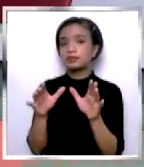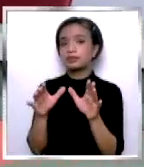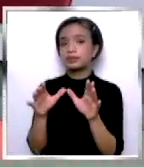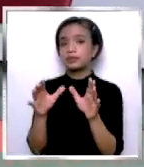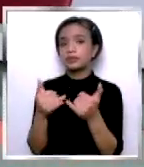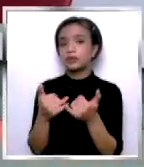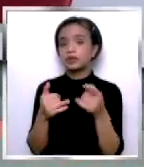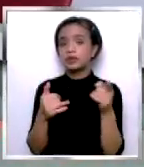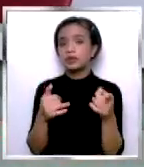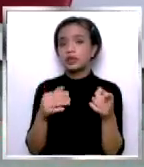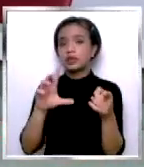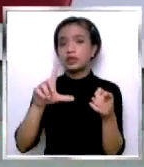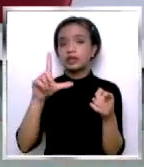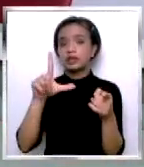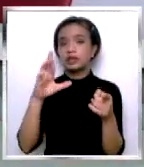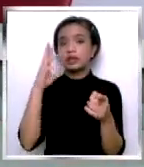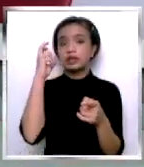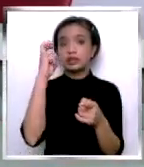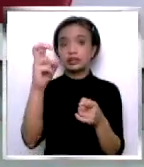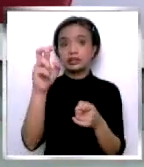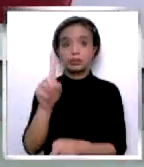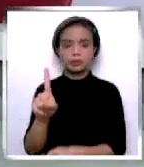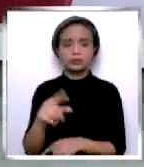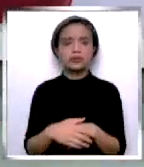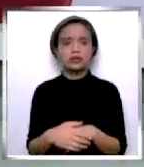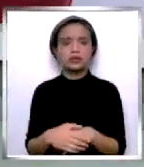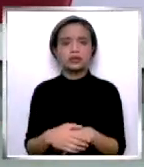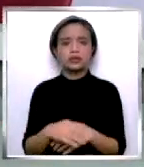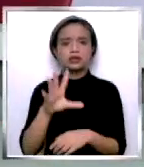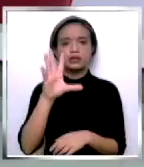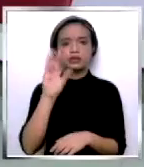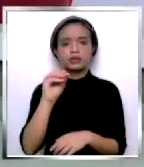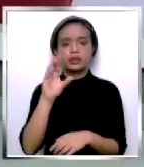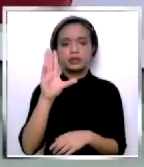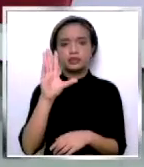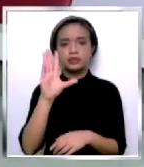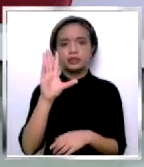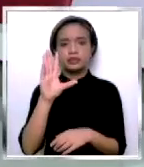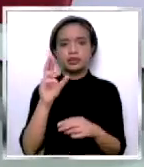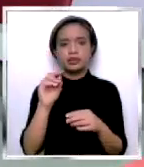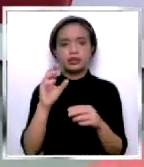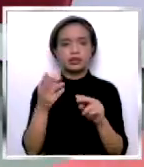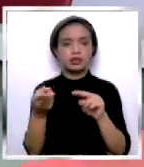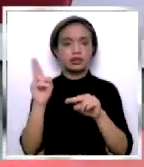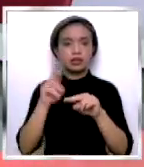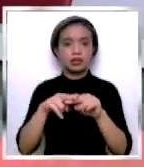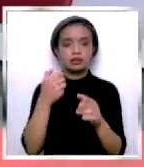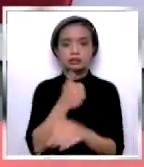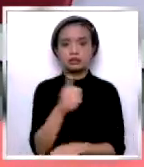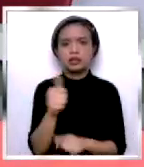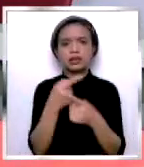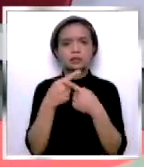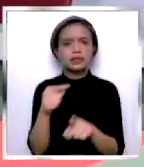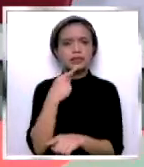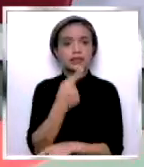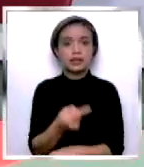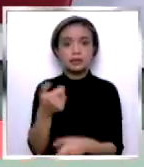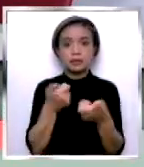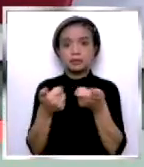ang hiling nitong mahigit 5 pisong taas pasahe. Pero ang sabi ng pamunuan ng DREN, kailangan pa